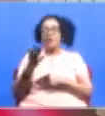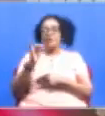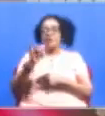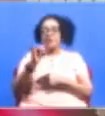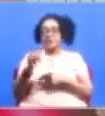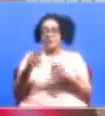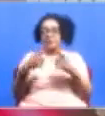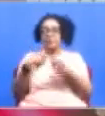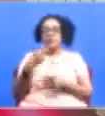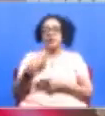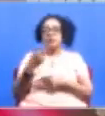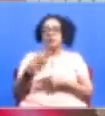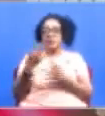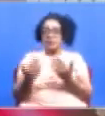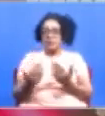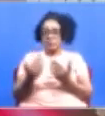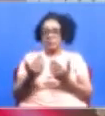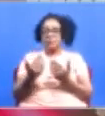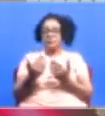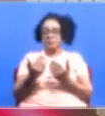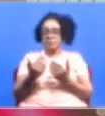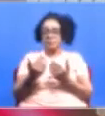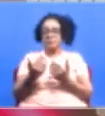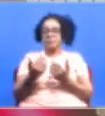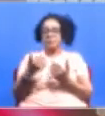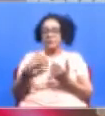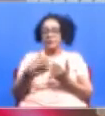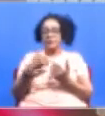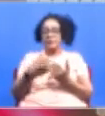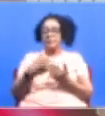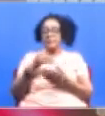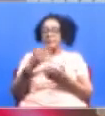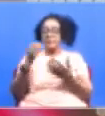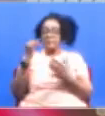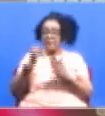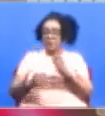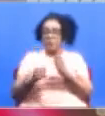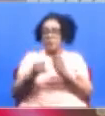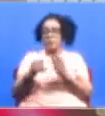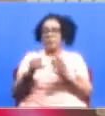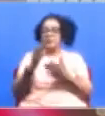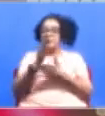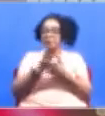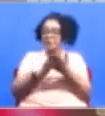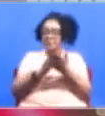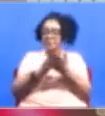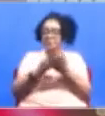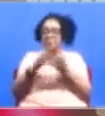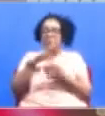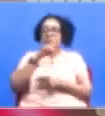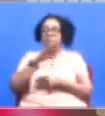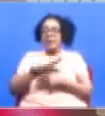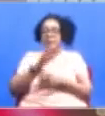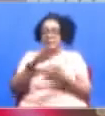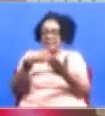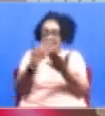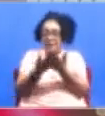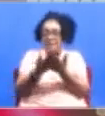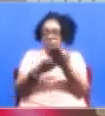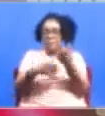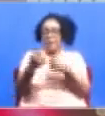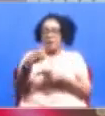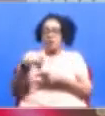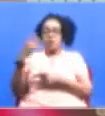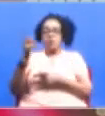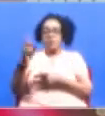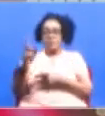Maji, sasa hizi ni zile habari za watu walala salama, ambapo baadhi ya wazazi waliofika jini Nairobi kununua sare za